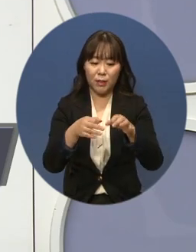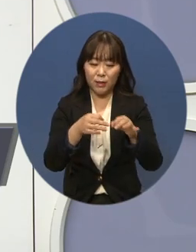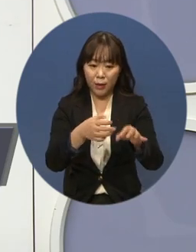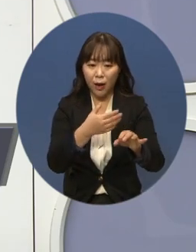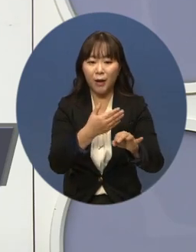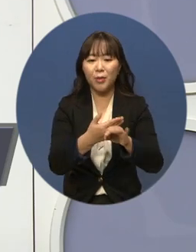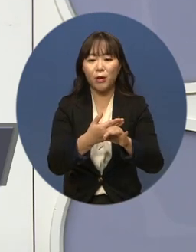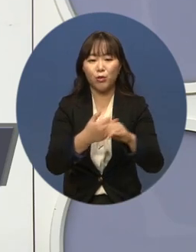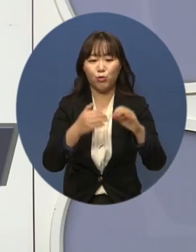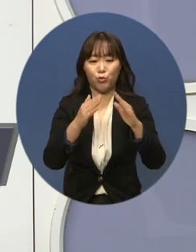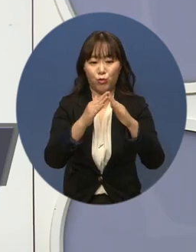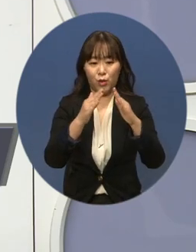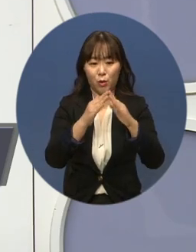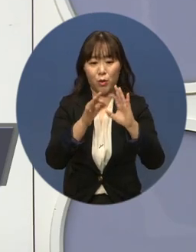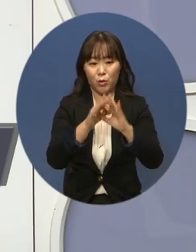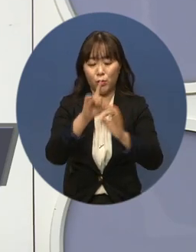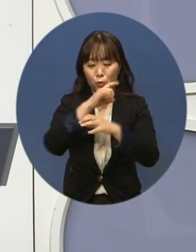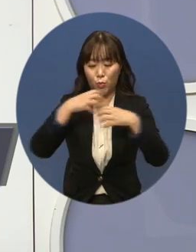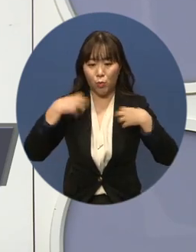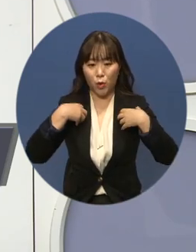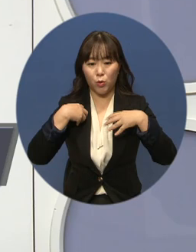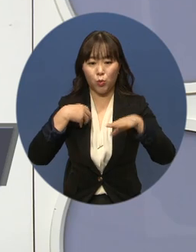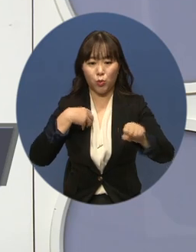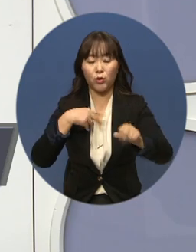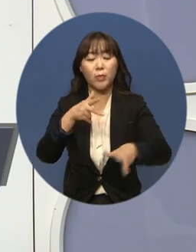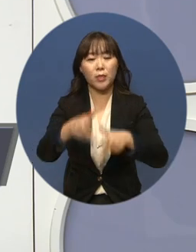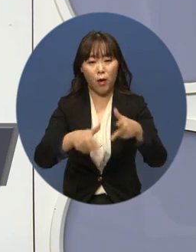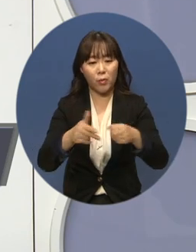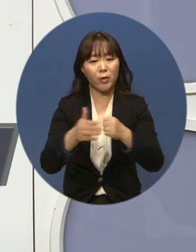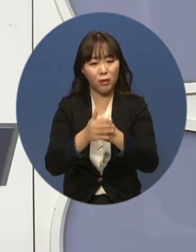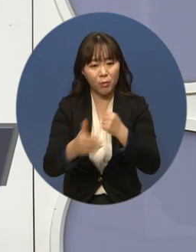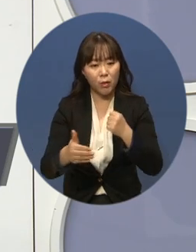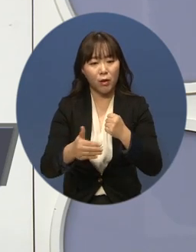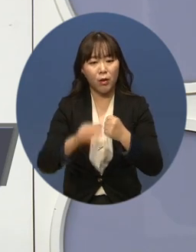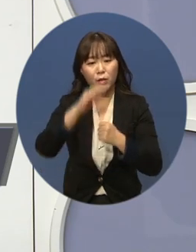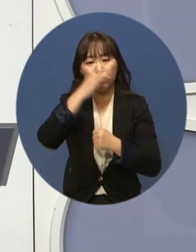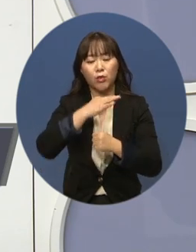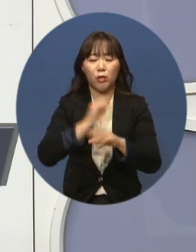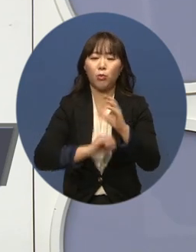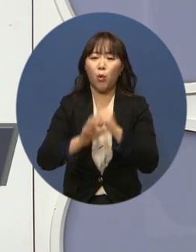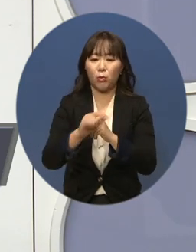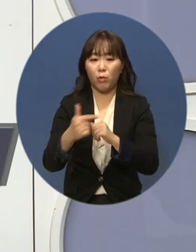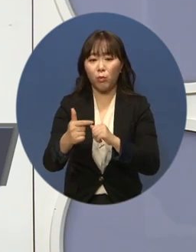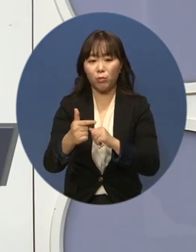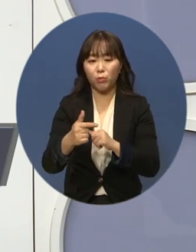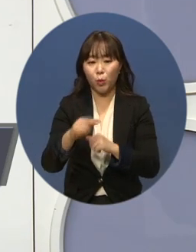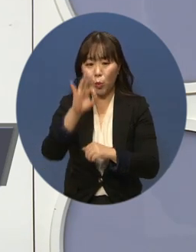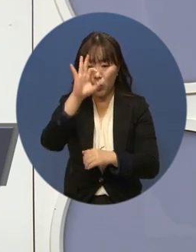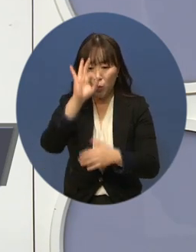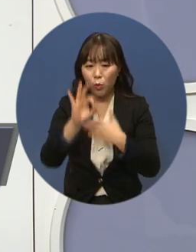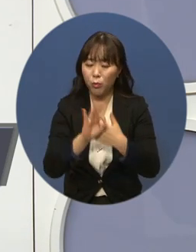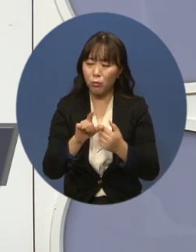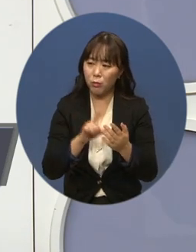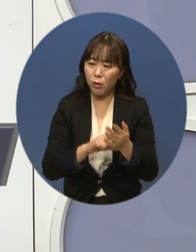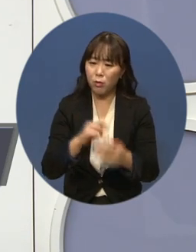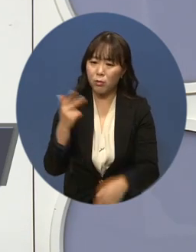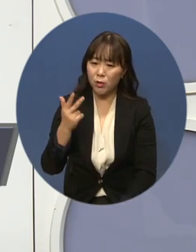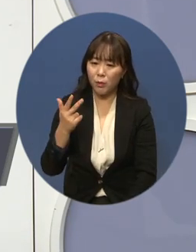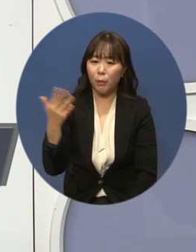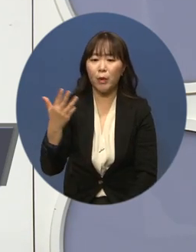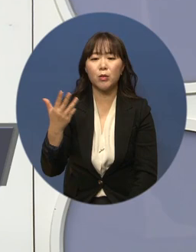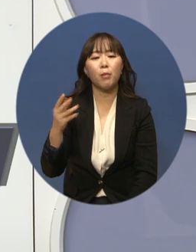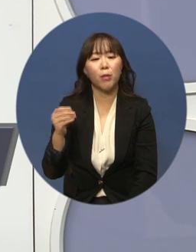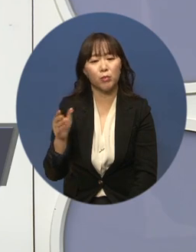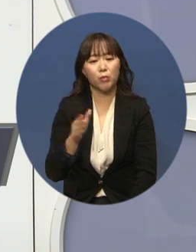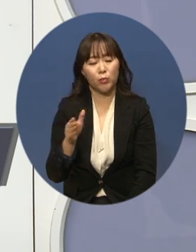하면 주택청에서 이 정부가 독점 사업이기 때문에 아마 수익률이 더 높을 겁니다. 그러면 돈으로 치면 그거는 7, 8천만 원